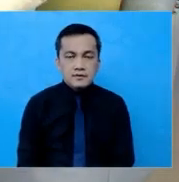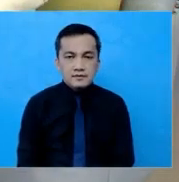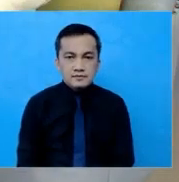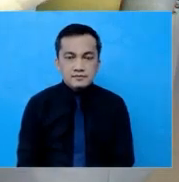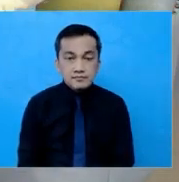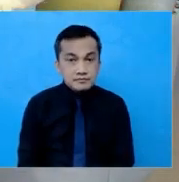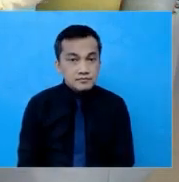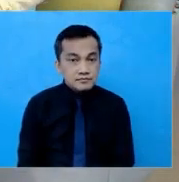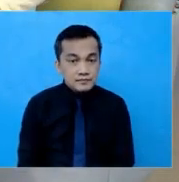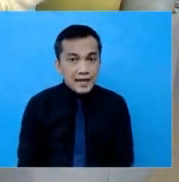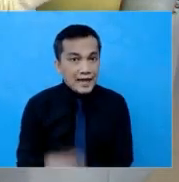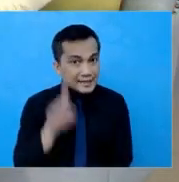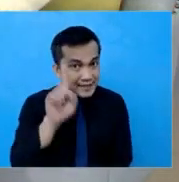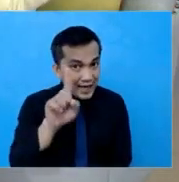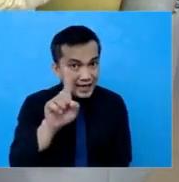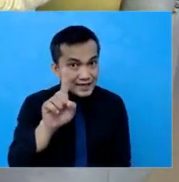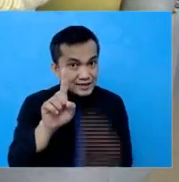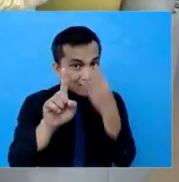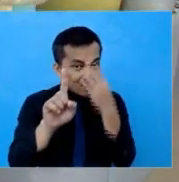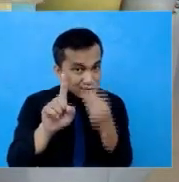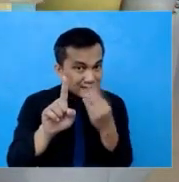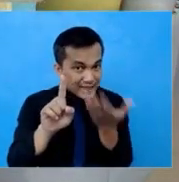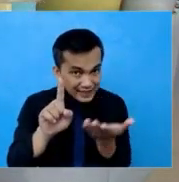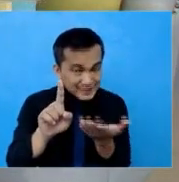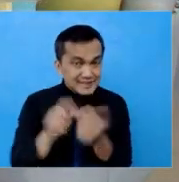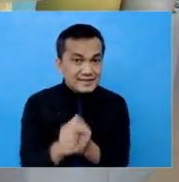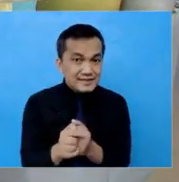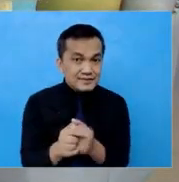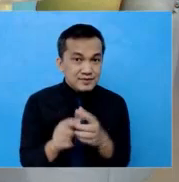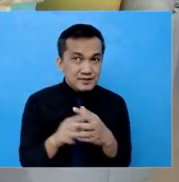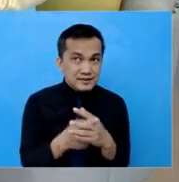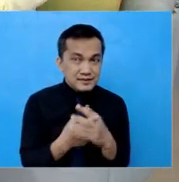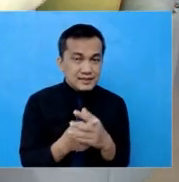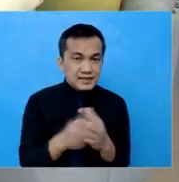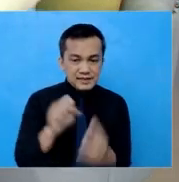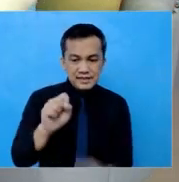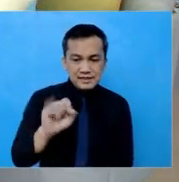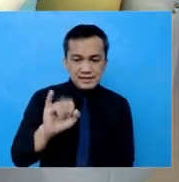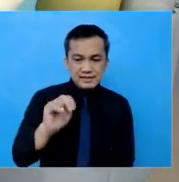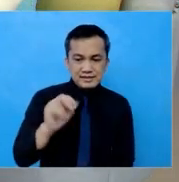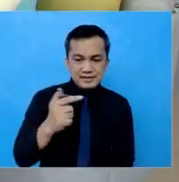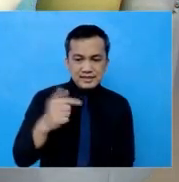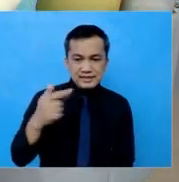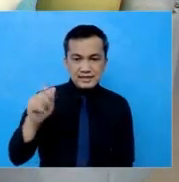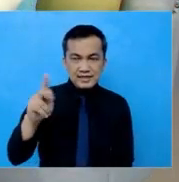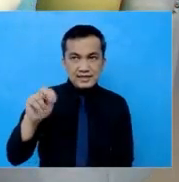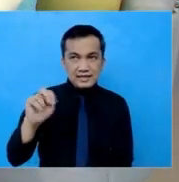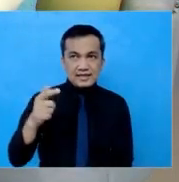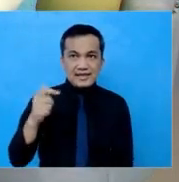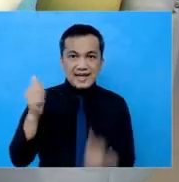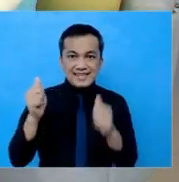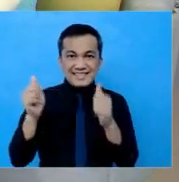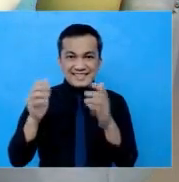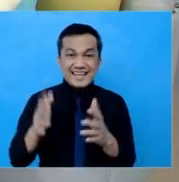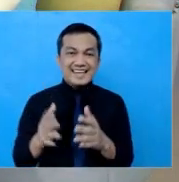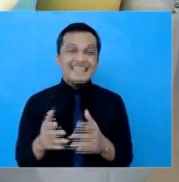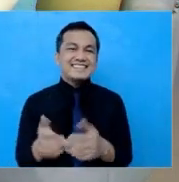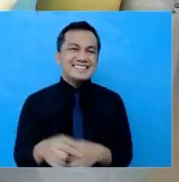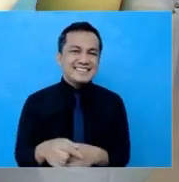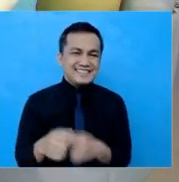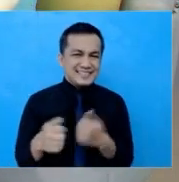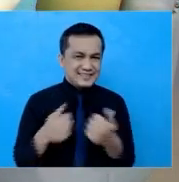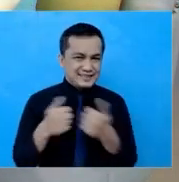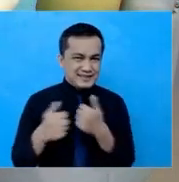tulog na lang, mga kapatid, at magsisimula ng Singling Celebrity Edition. Huh? And throughout the week, abay nakilala natin ang mga juke